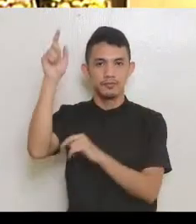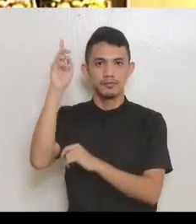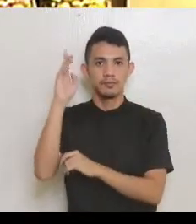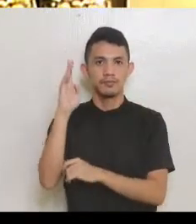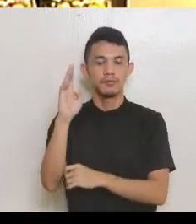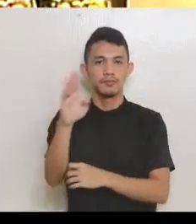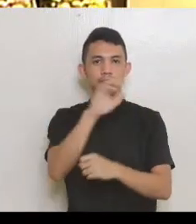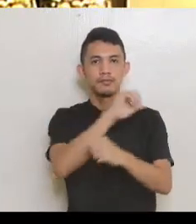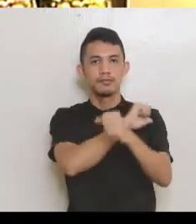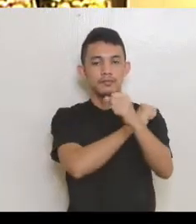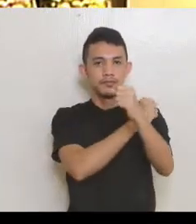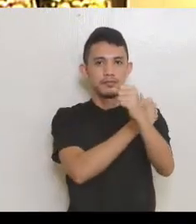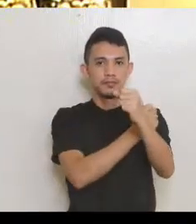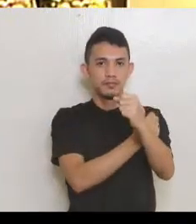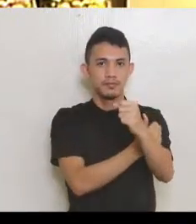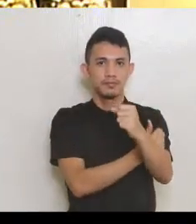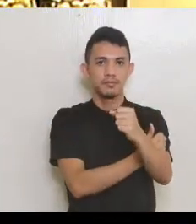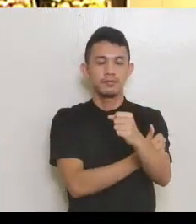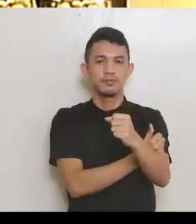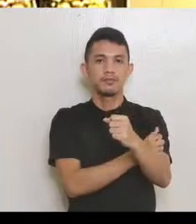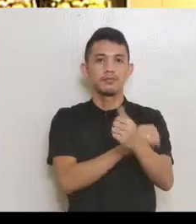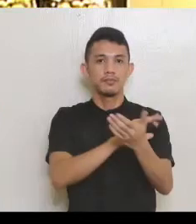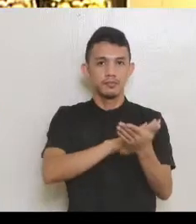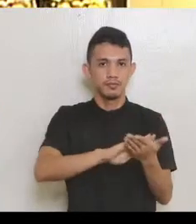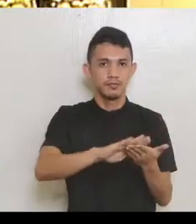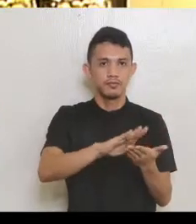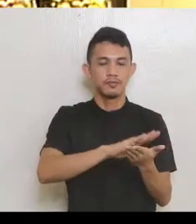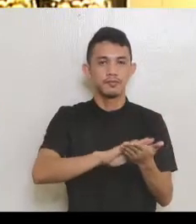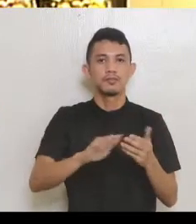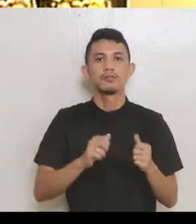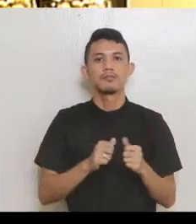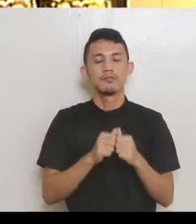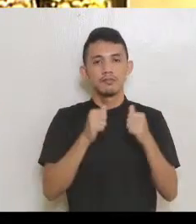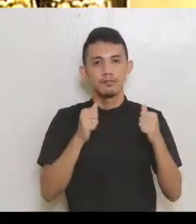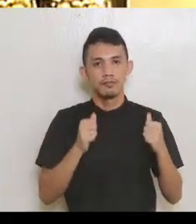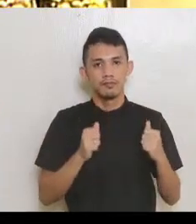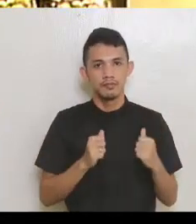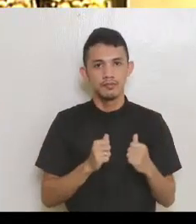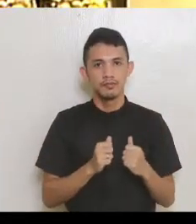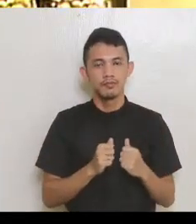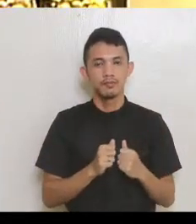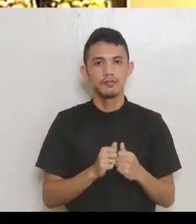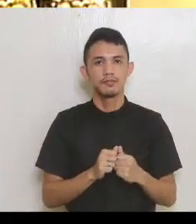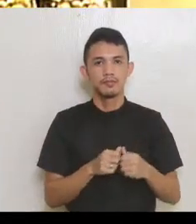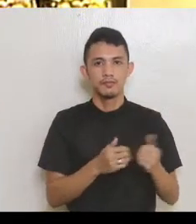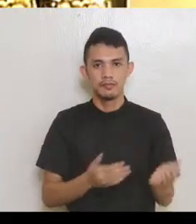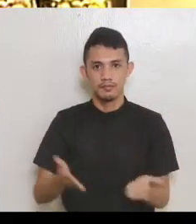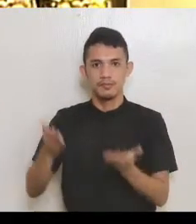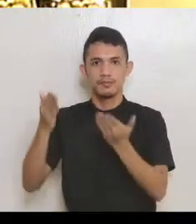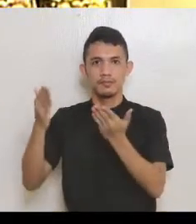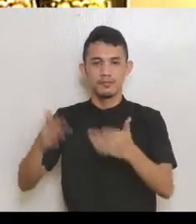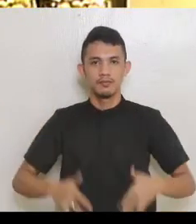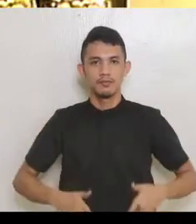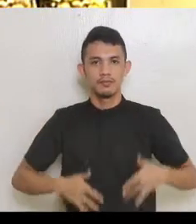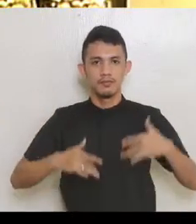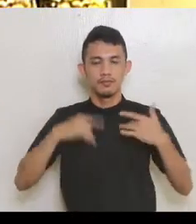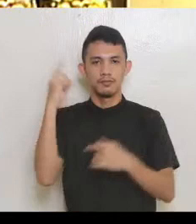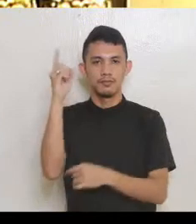nga makagagahom sa tanan, pasayloon sa atong mga sala, dad-on sa kinabuhing